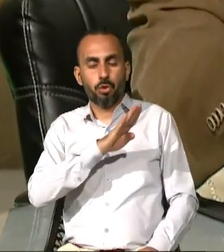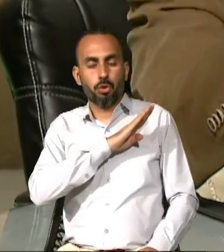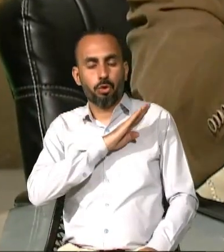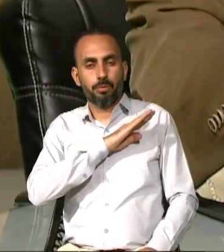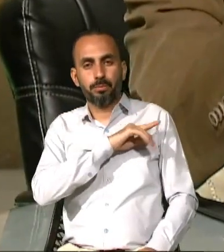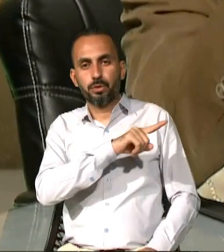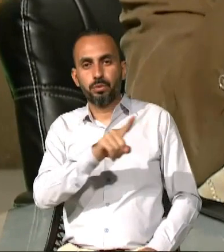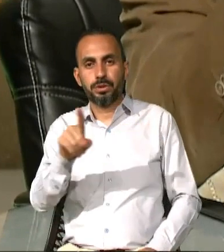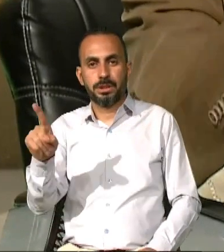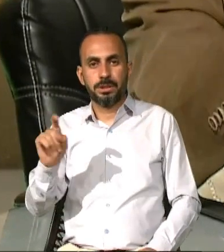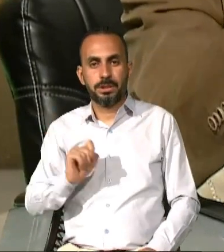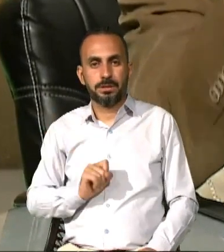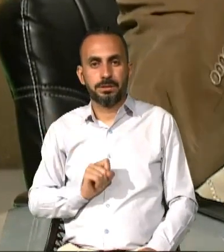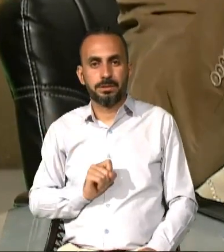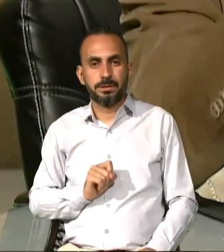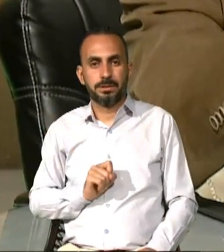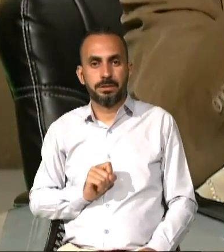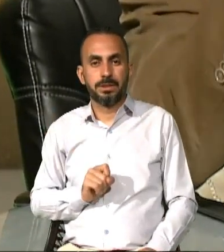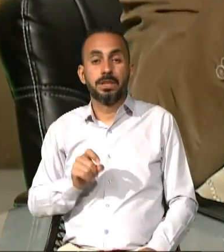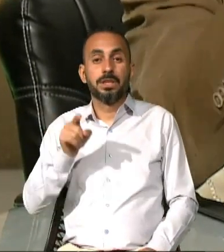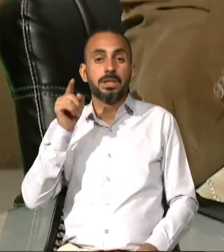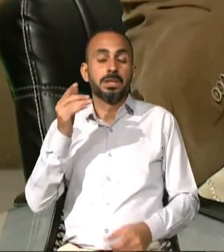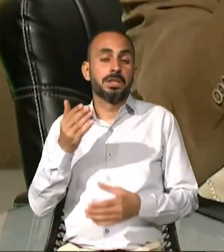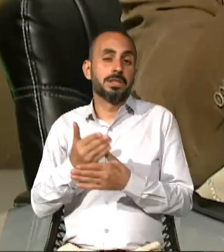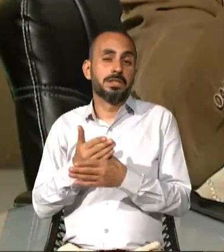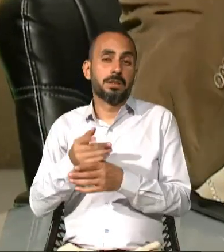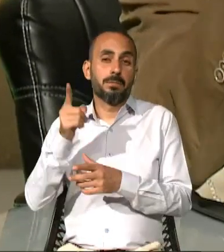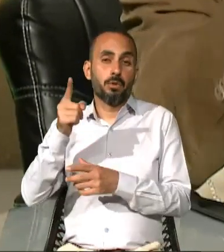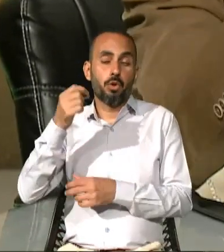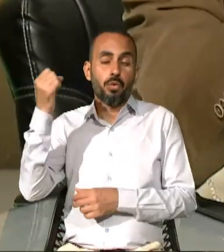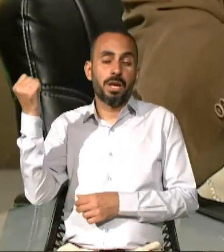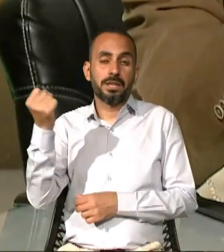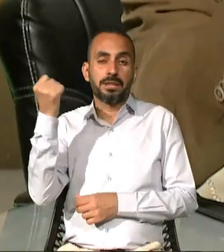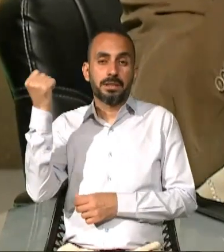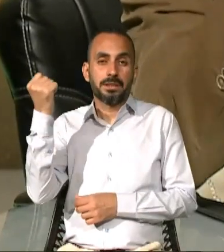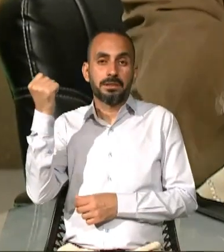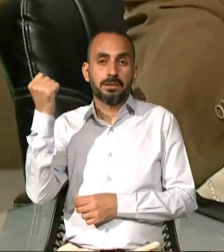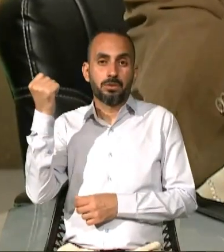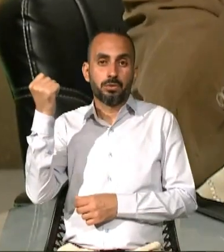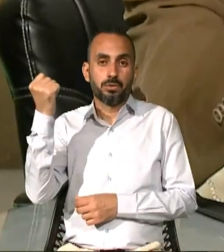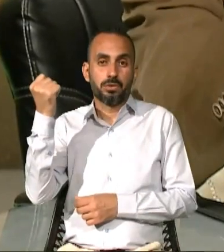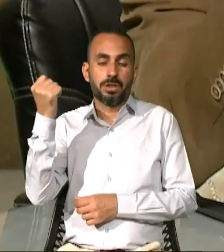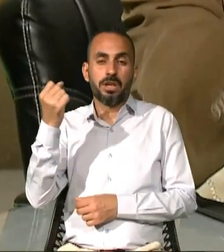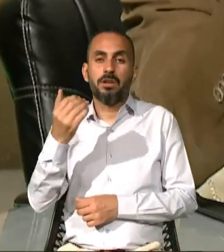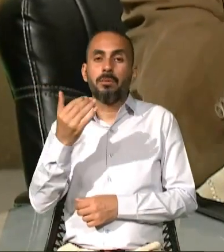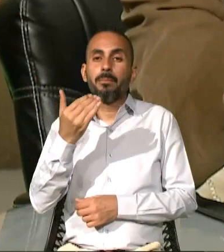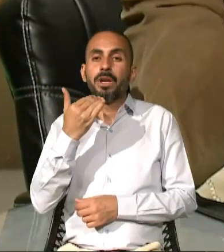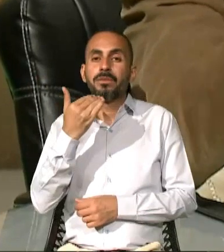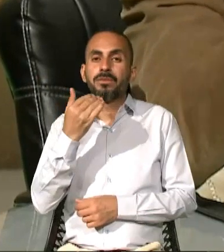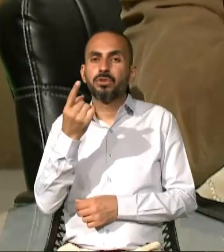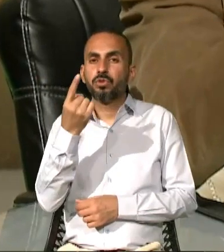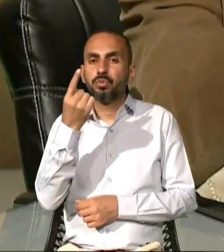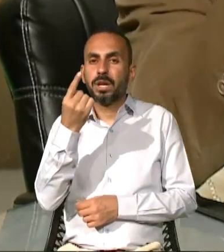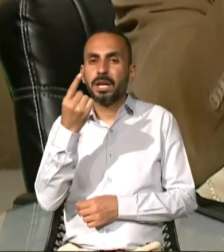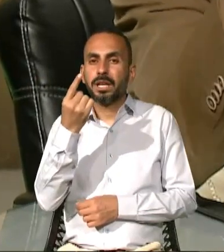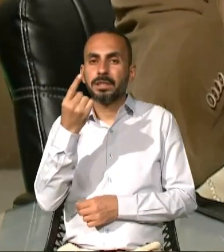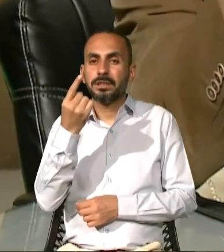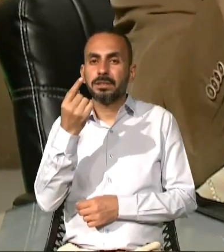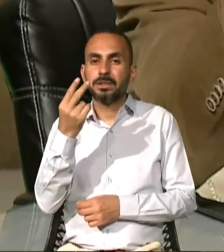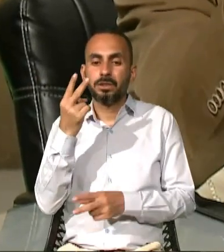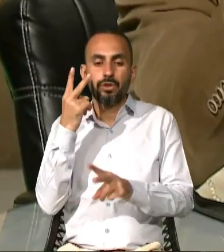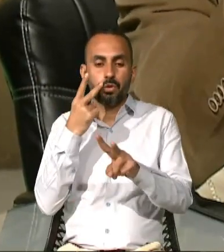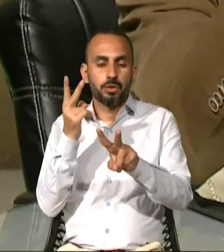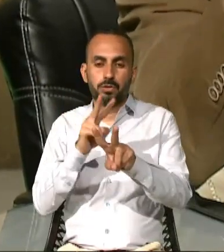القوة ولكونه شديد القدرة لا يفقد منه احد او يفقد احد منه.